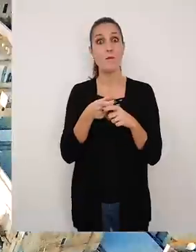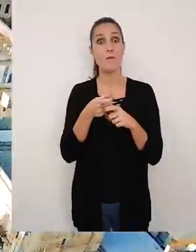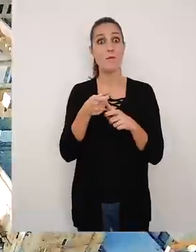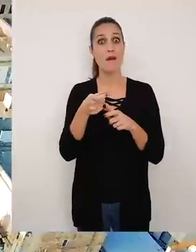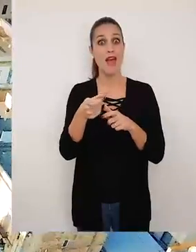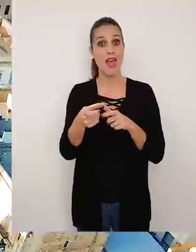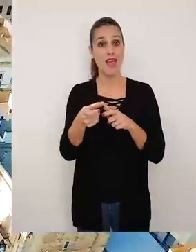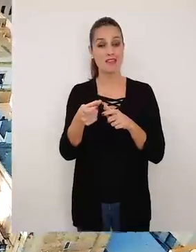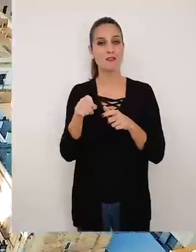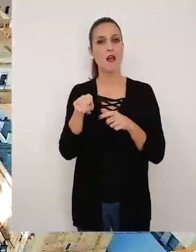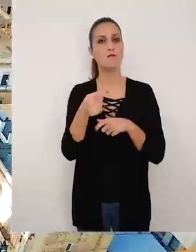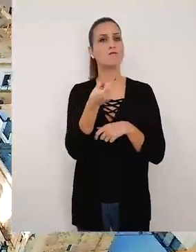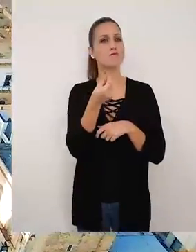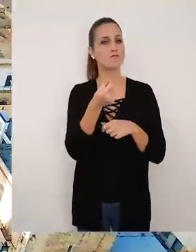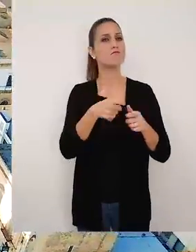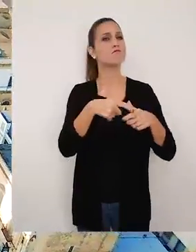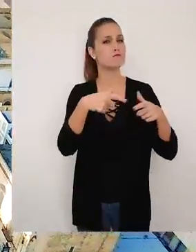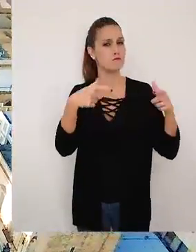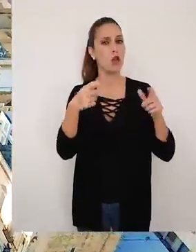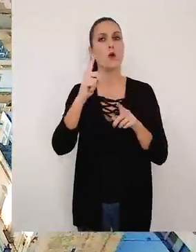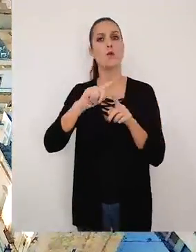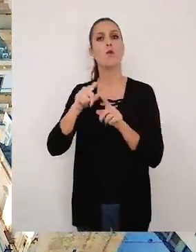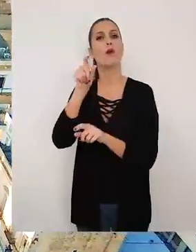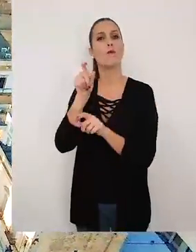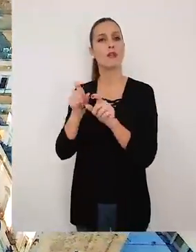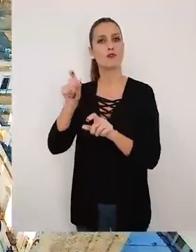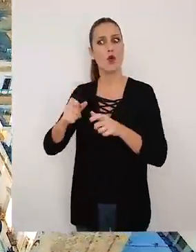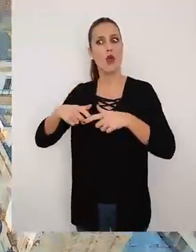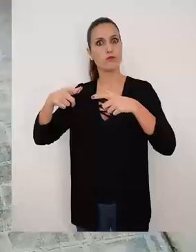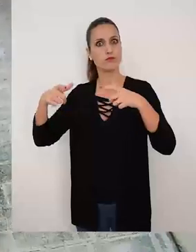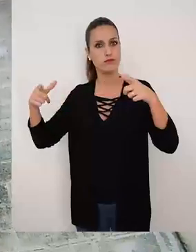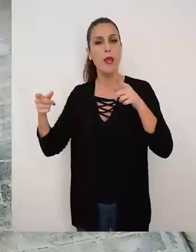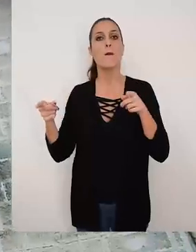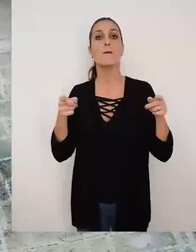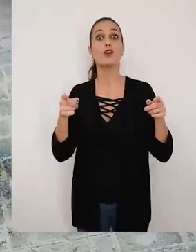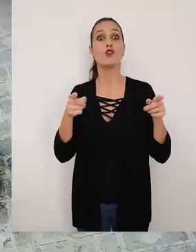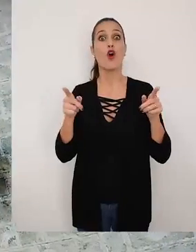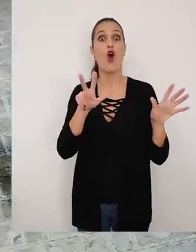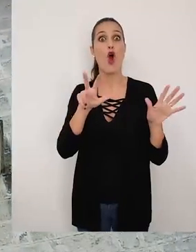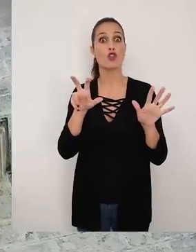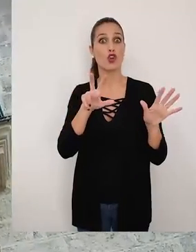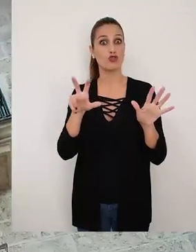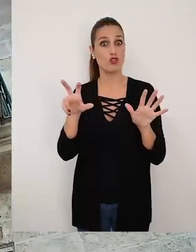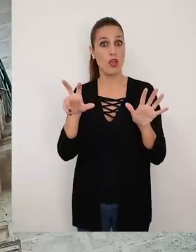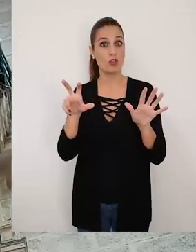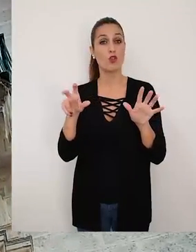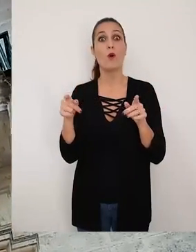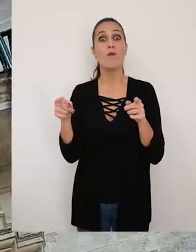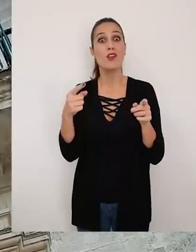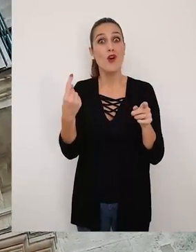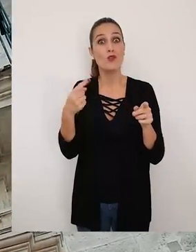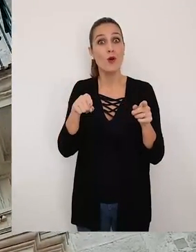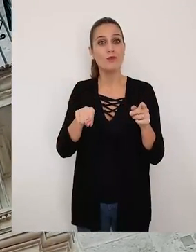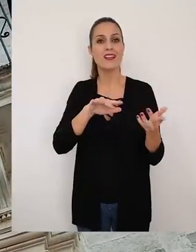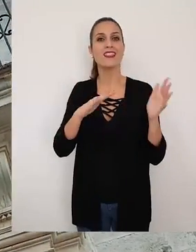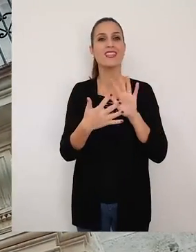Il paese si avvia verso una notevole crescita economica e demografica nel corso dell'Ottocento, quando Poggiardo diviene per breve